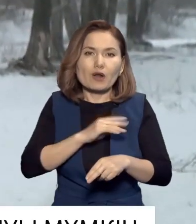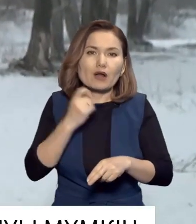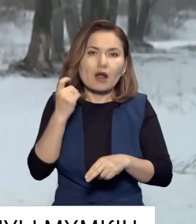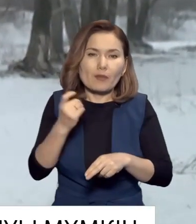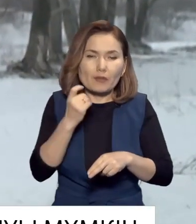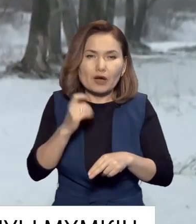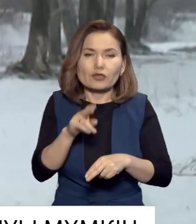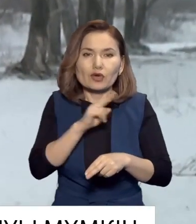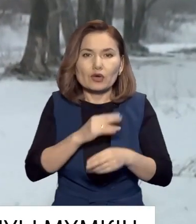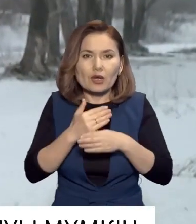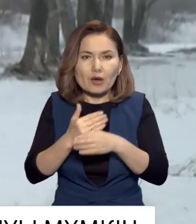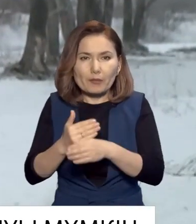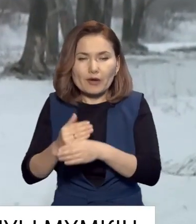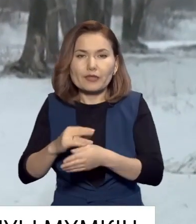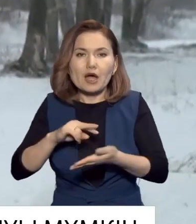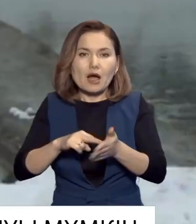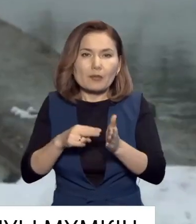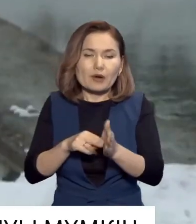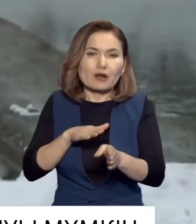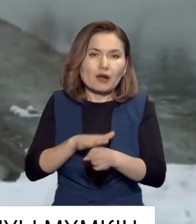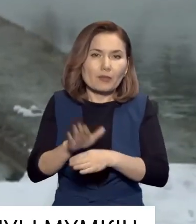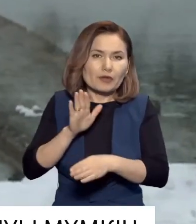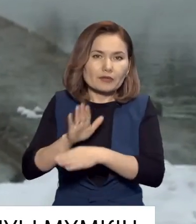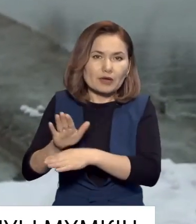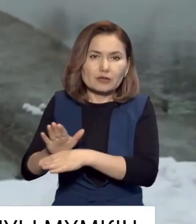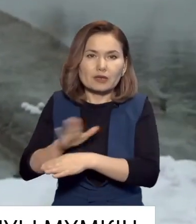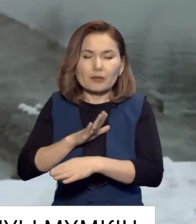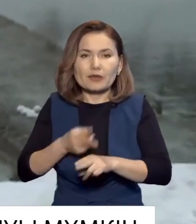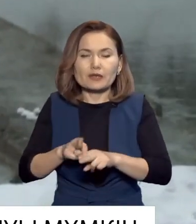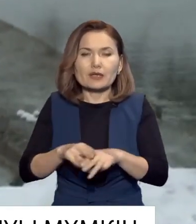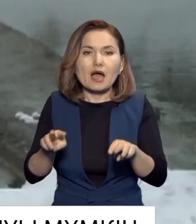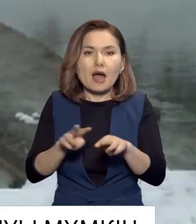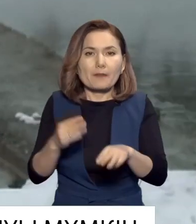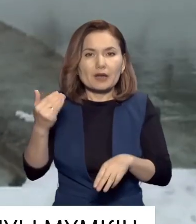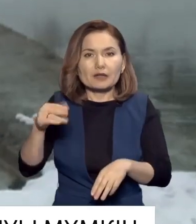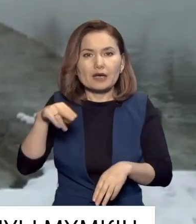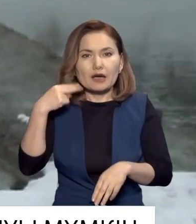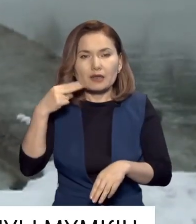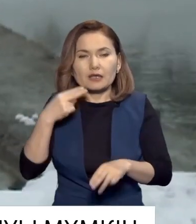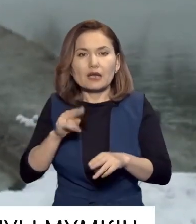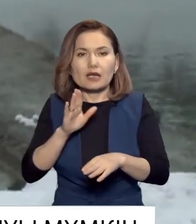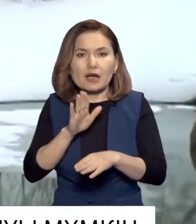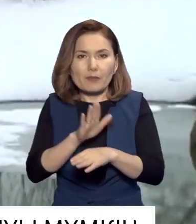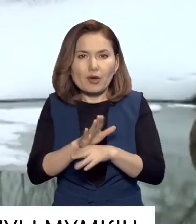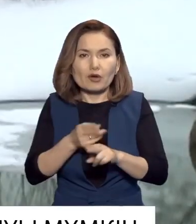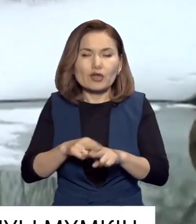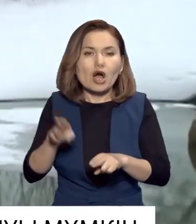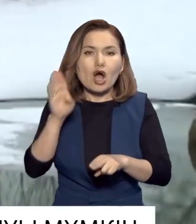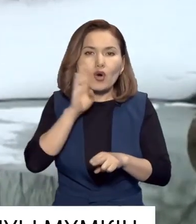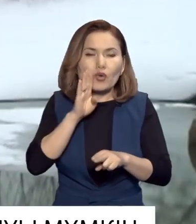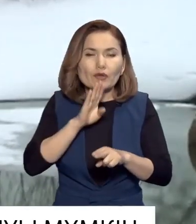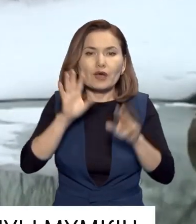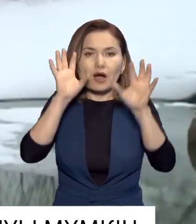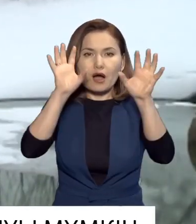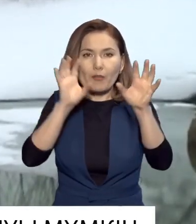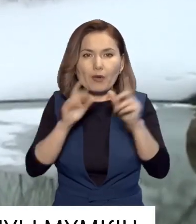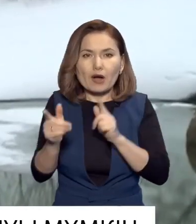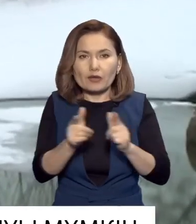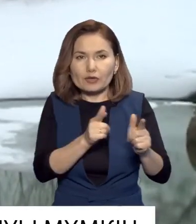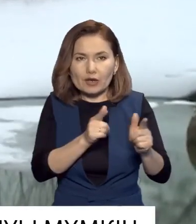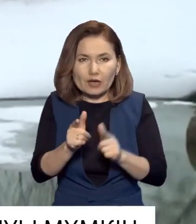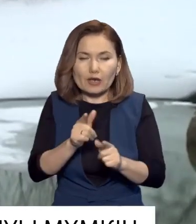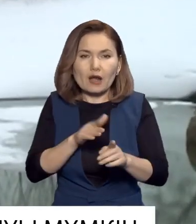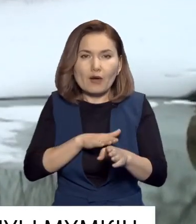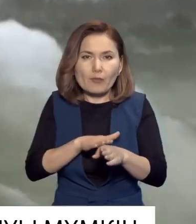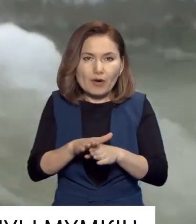түсіндіру жұмыстарын жүргізу сынды бір шама тапсырмалар жүктеді. Сондай-ақ министрлік президент тапсырмасына сәйкес су кодексін әзірлеп жатыр. Жаңа